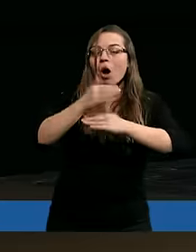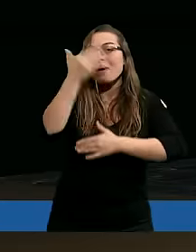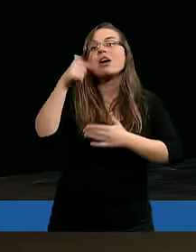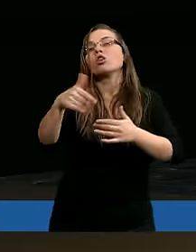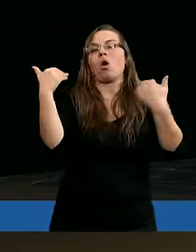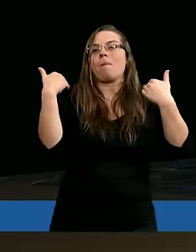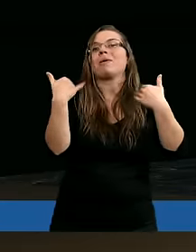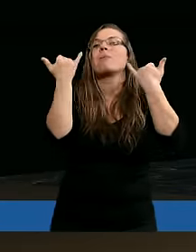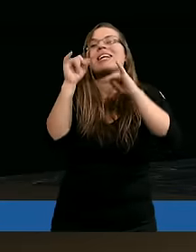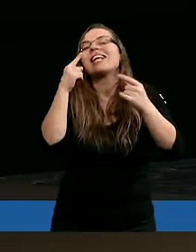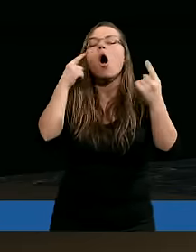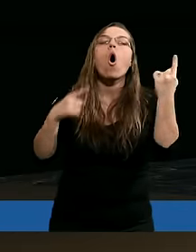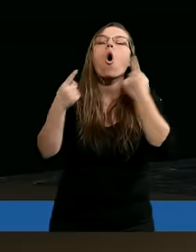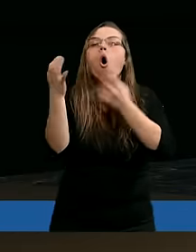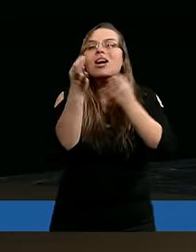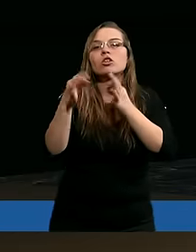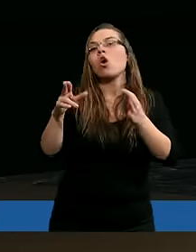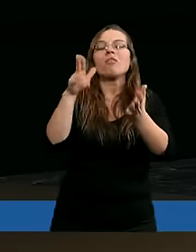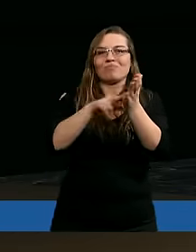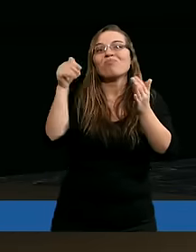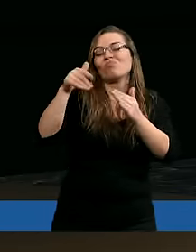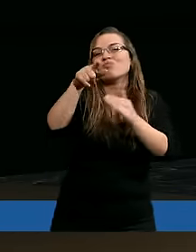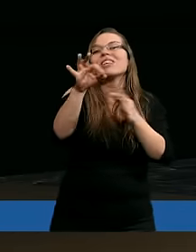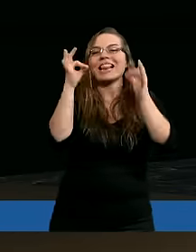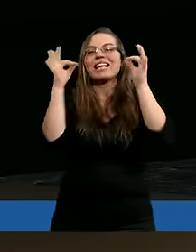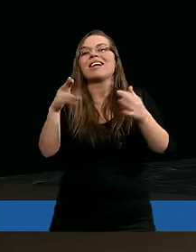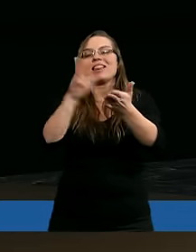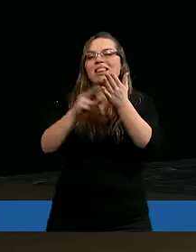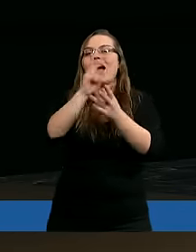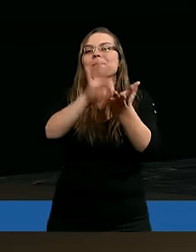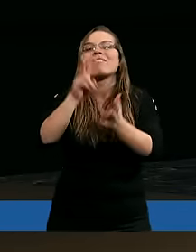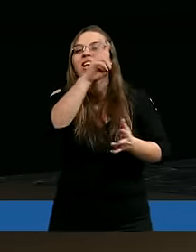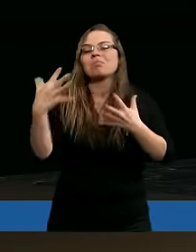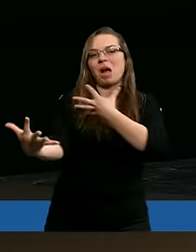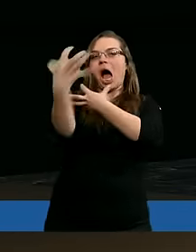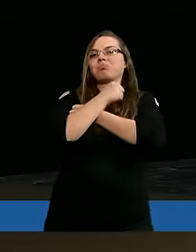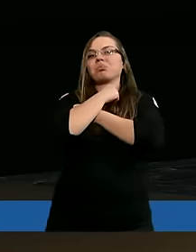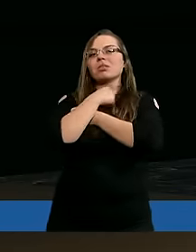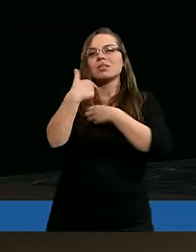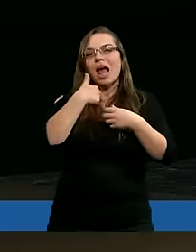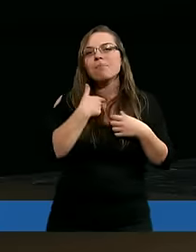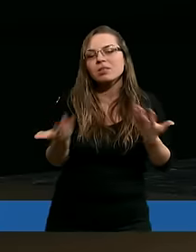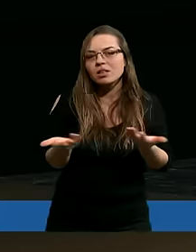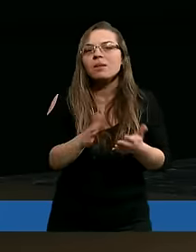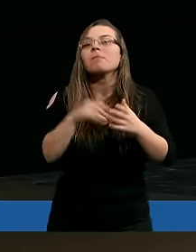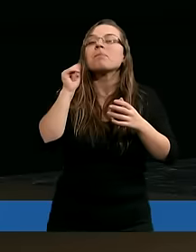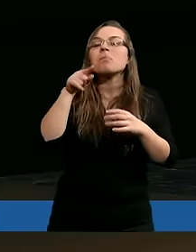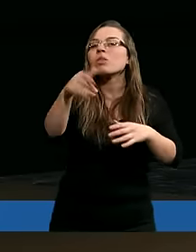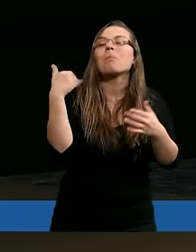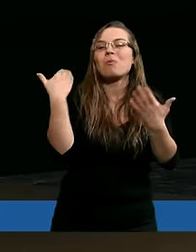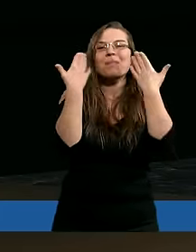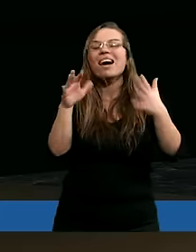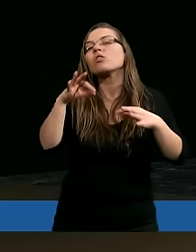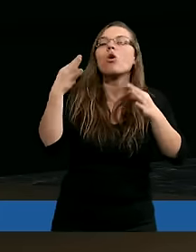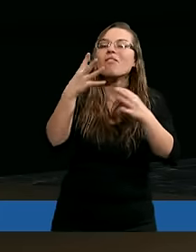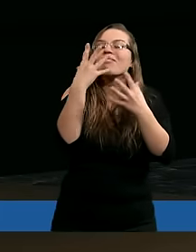i byłyby inne okoliczności, no to ten tygrys mógłby się w każdym momencie na nas rzucić. I to był taki bardzo wyraźny